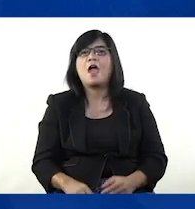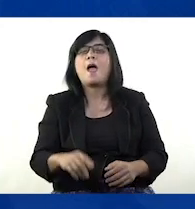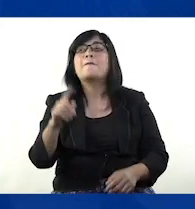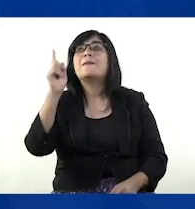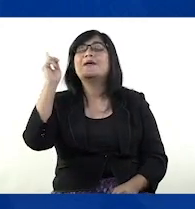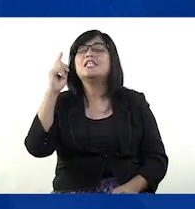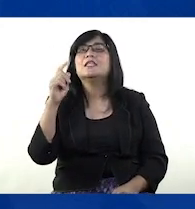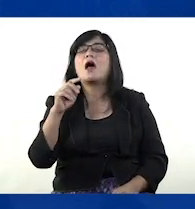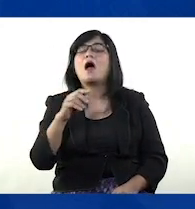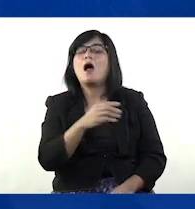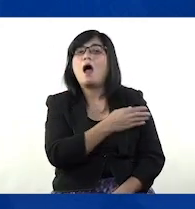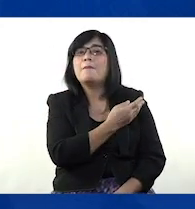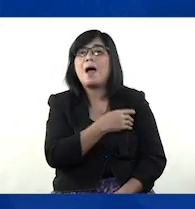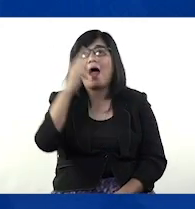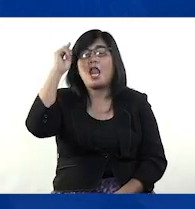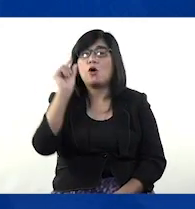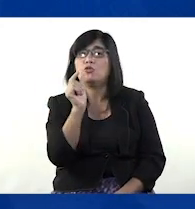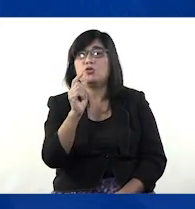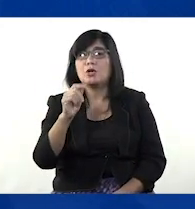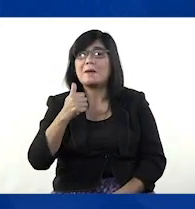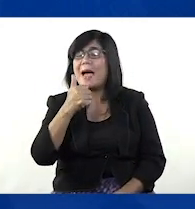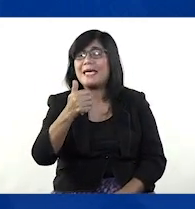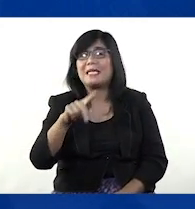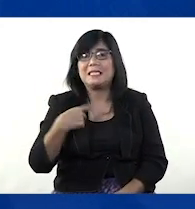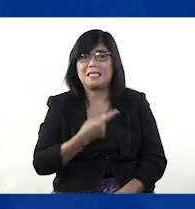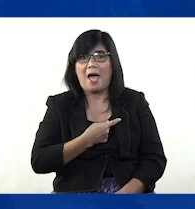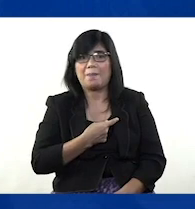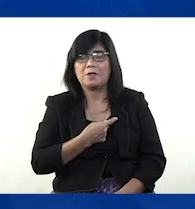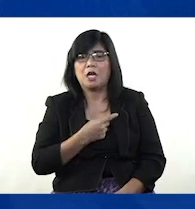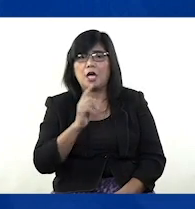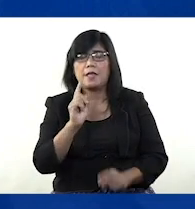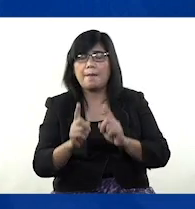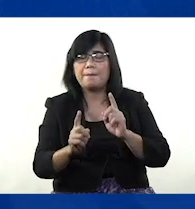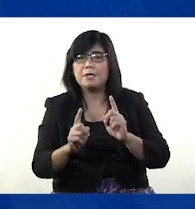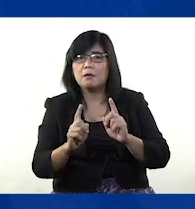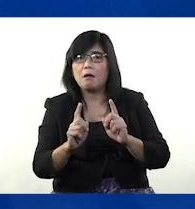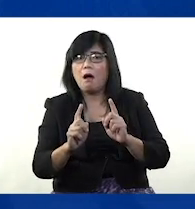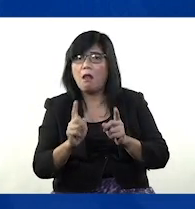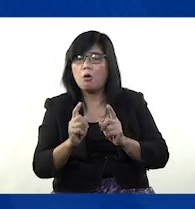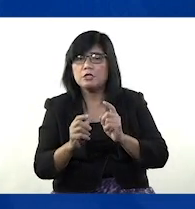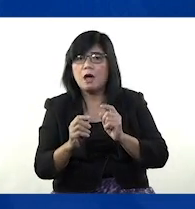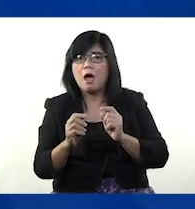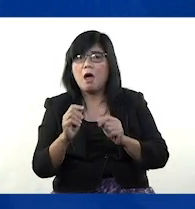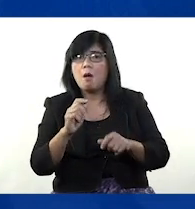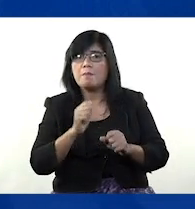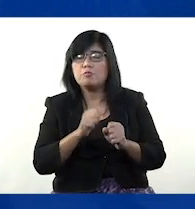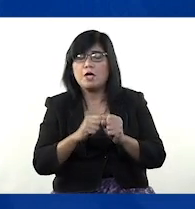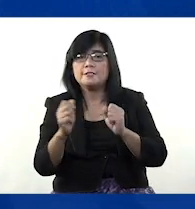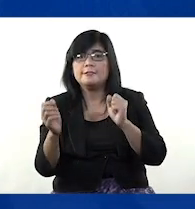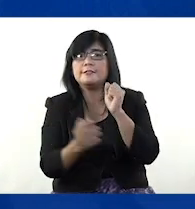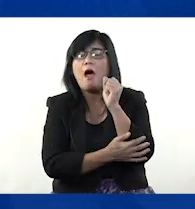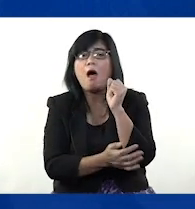untuk kebaikanmu tapi jika engkau berbuat jahat takut akan dia takut akan pemerintah kalau tidak percuma